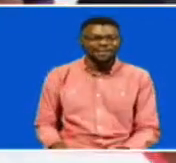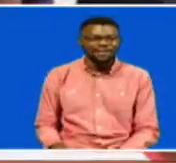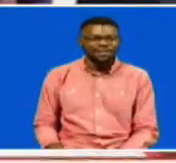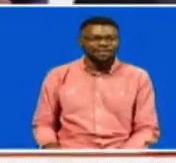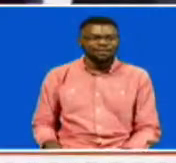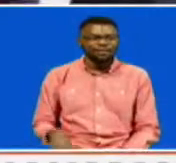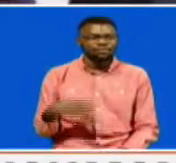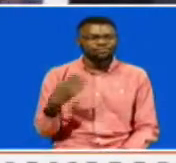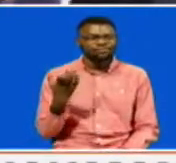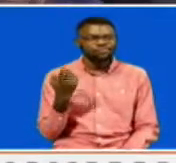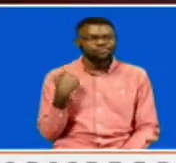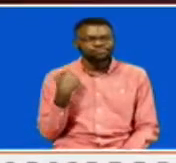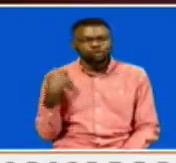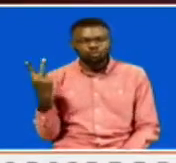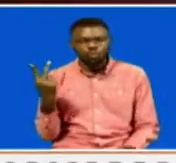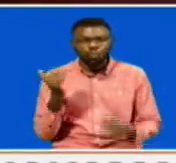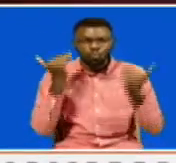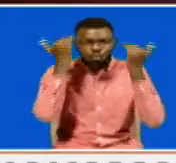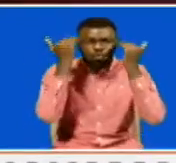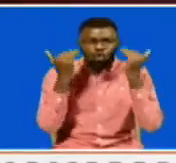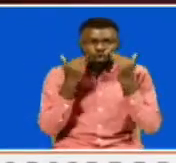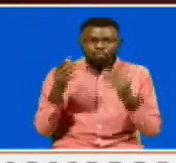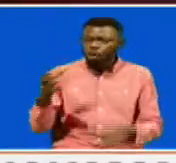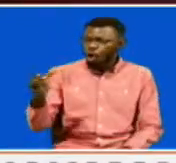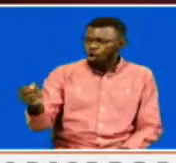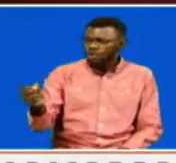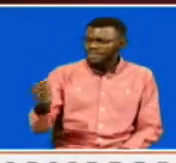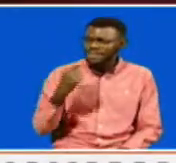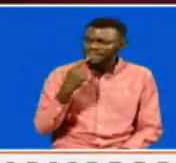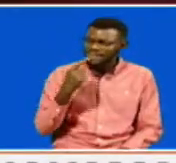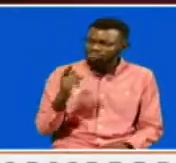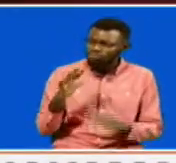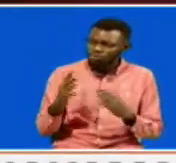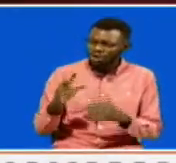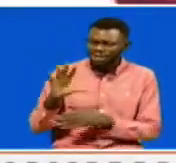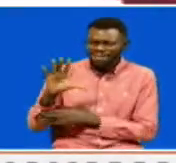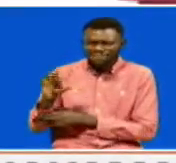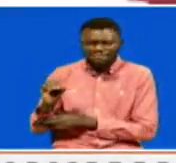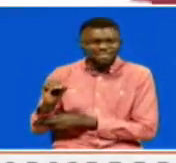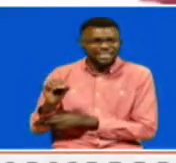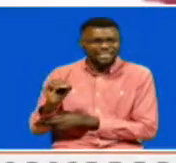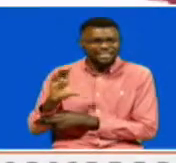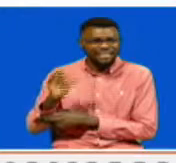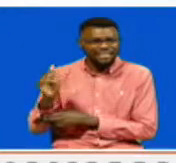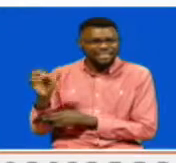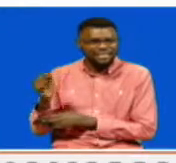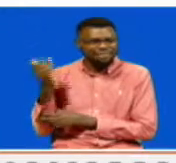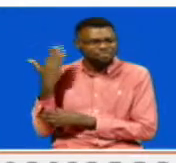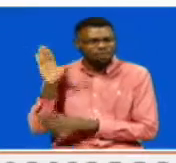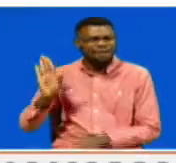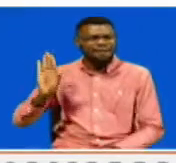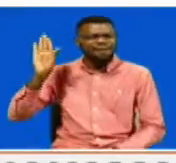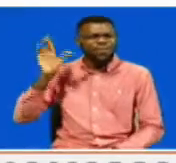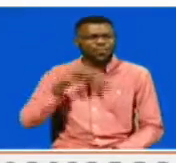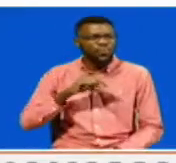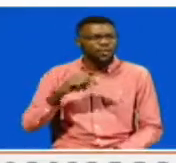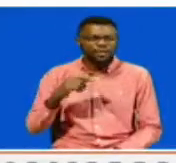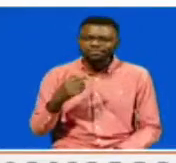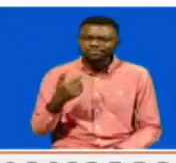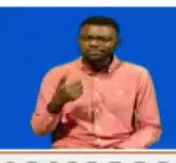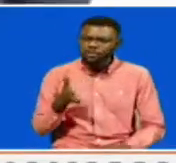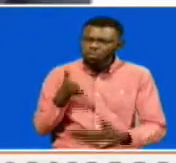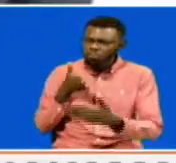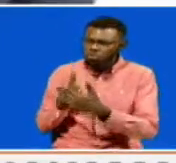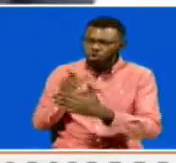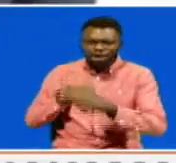Siku mbili tu baada ya mahakama kusimamisha makatibu waandamizi 50 walioapishwa na Rais William Ruto kuingia afisini